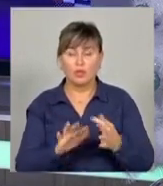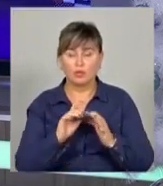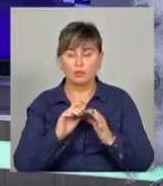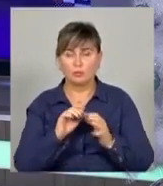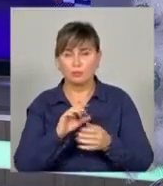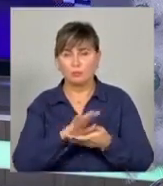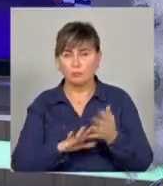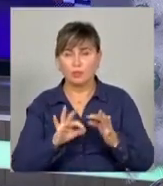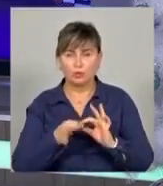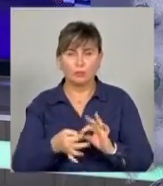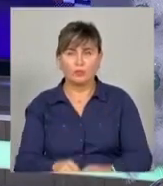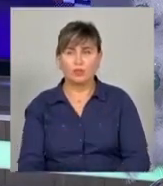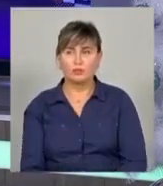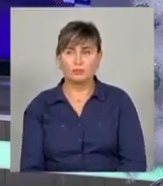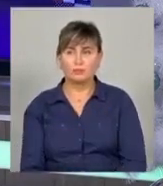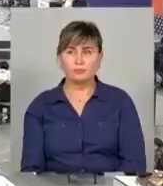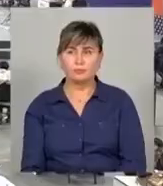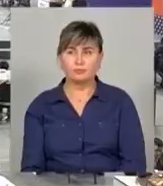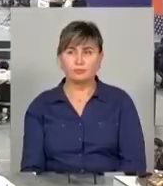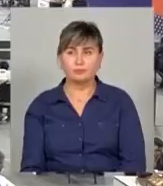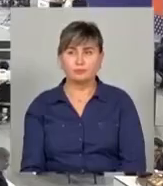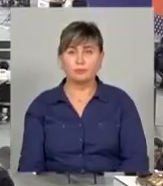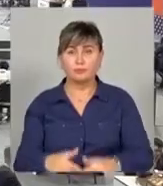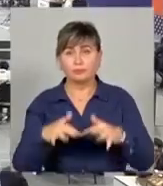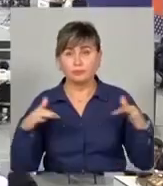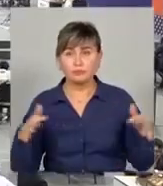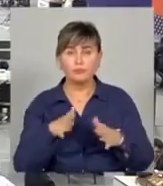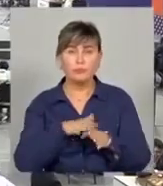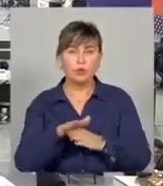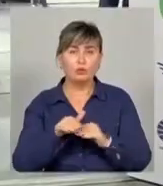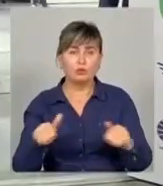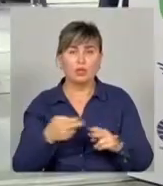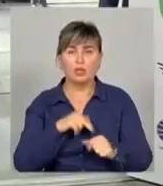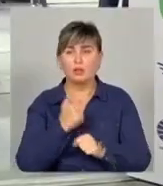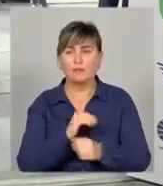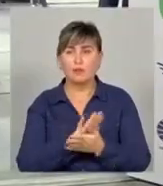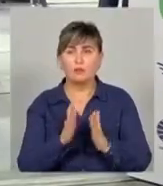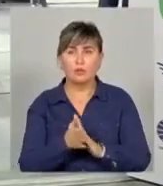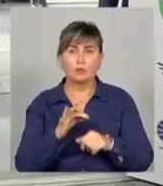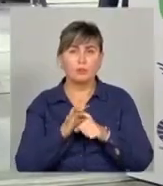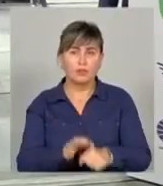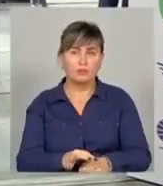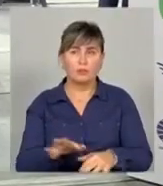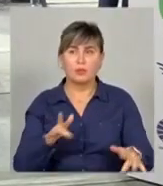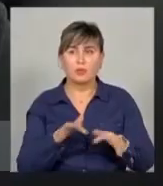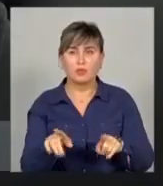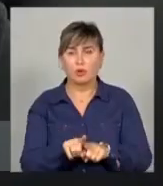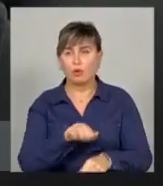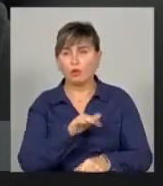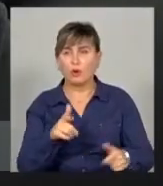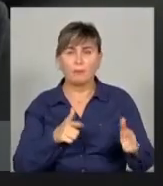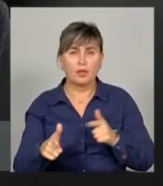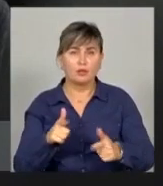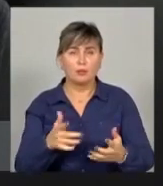побывал на первых играх. В зале царит полная тишина. Это главное условие в проведении мероприятий такого уровня.